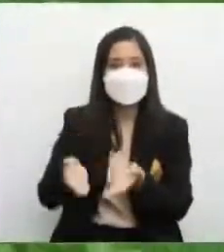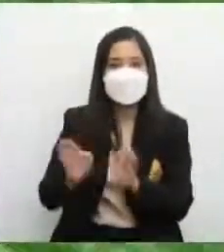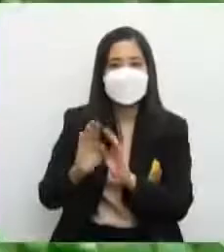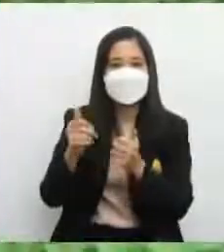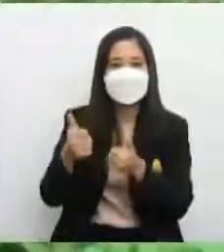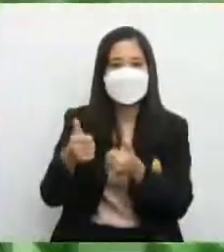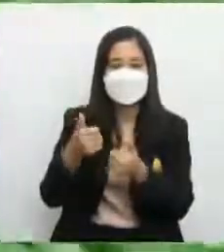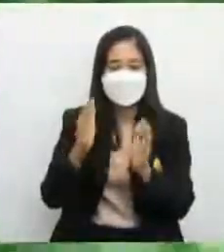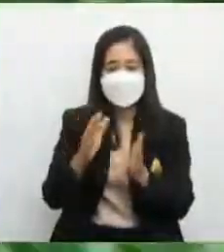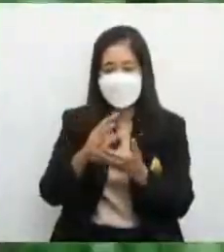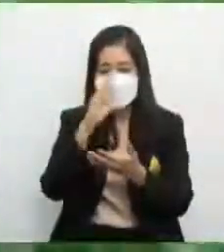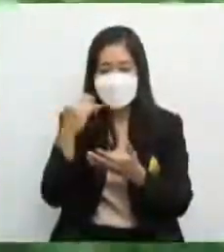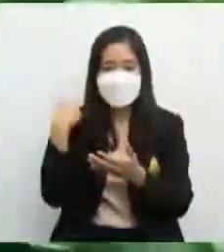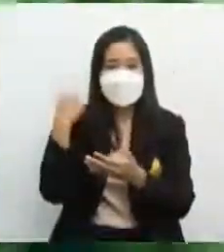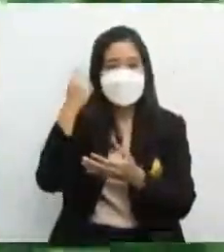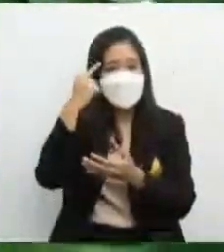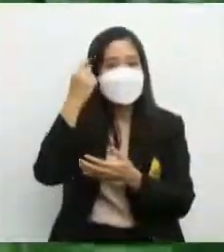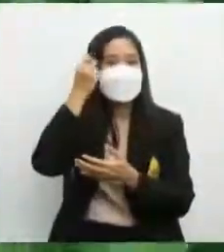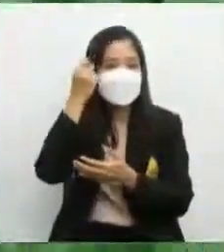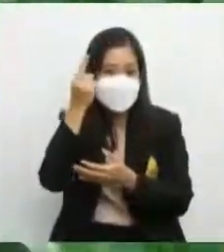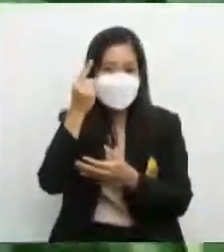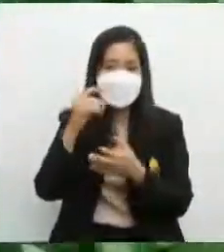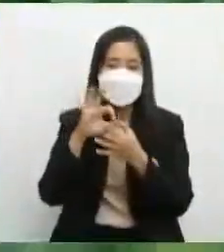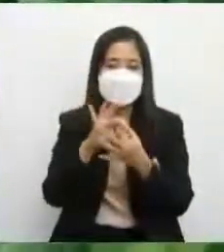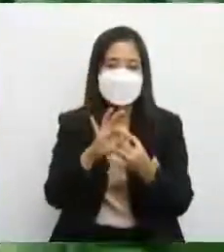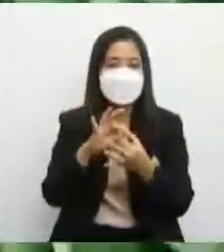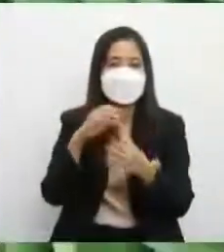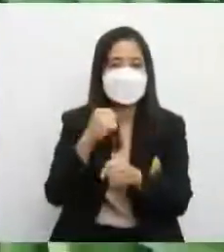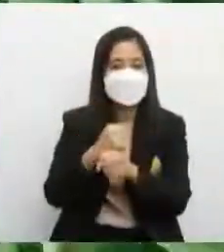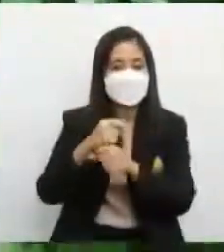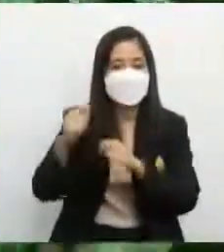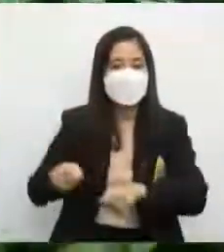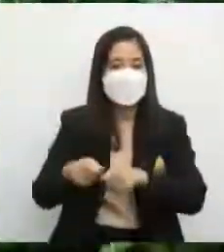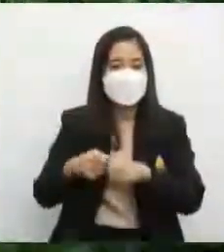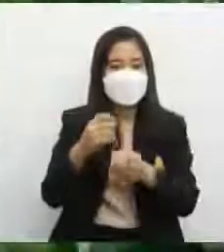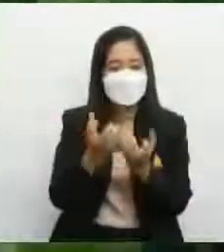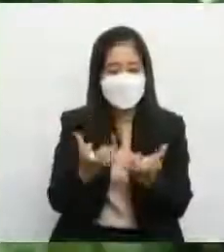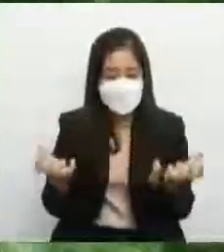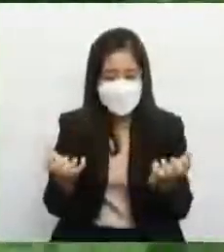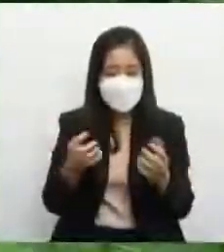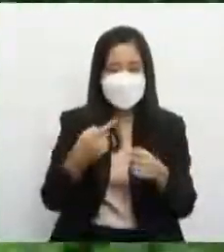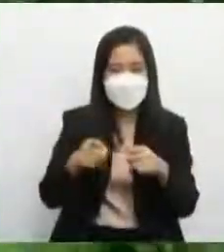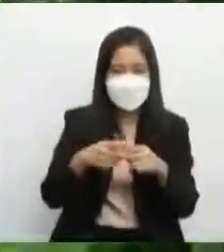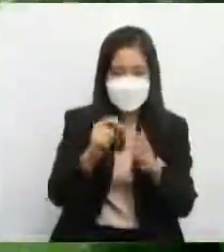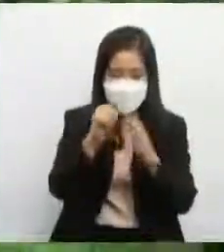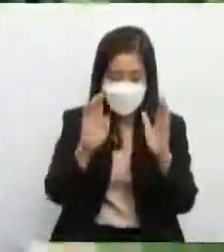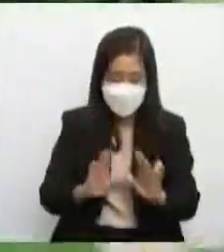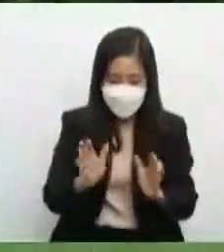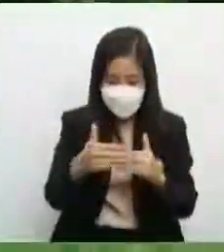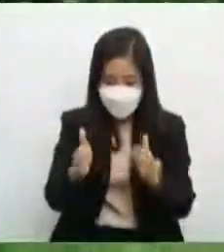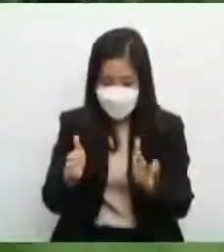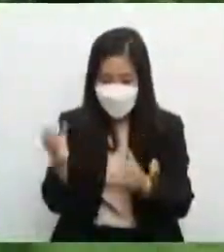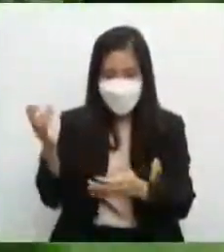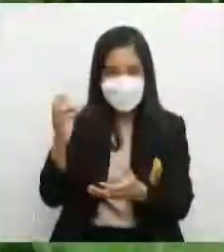มีความรู้ความเข้าใจเกี่ยวกับการออกแบบตราสินค้าและบรรจุภัณฑ์มีทักษะในการเลือกตรา